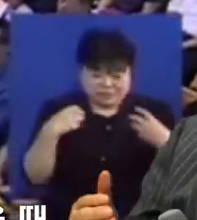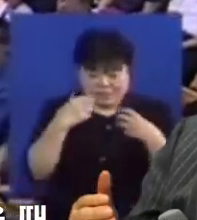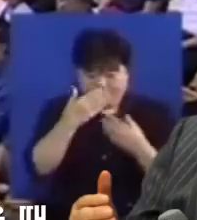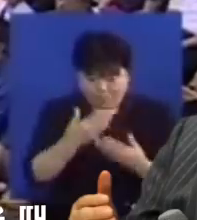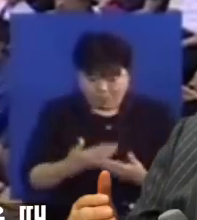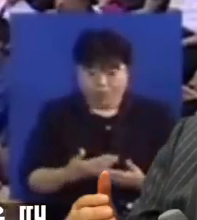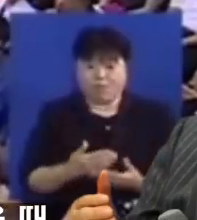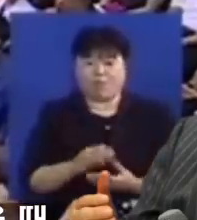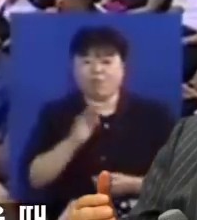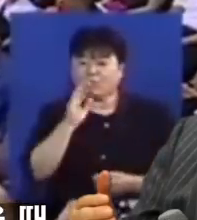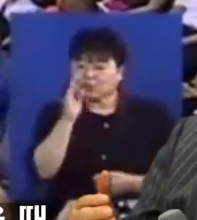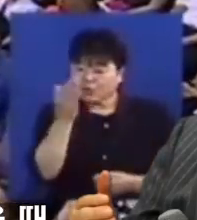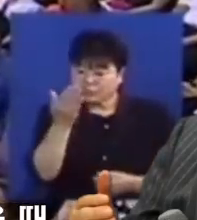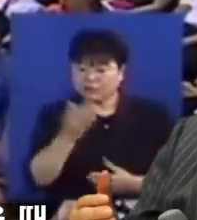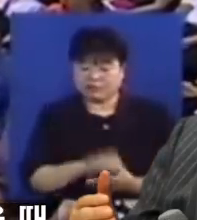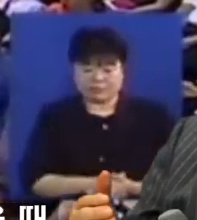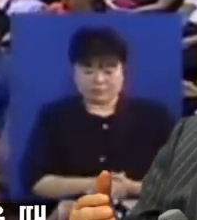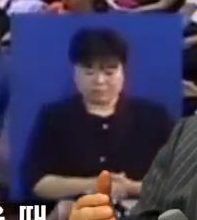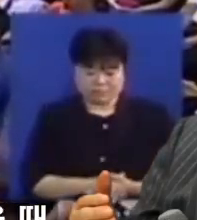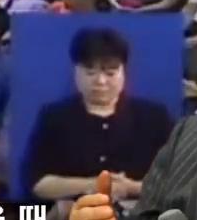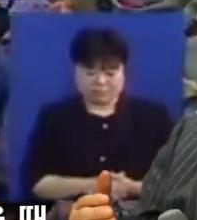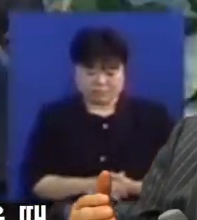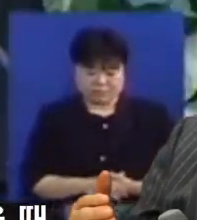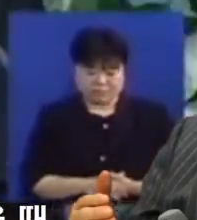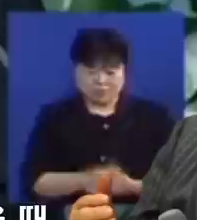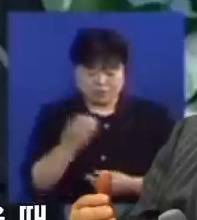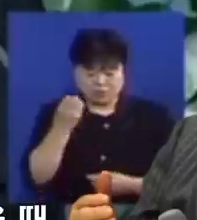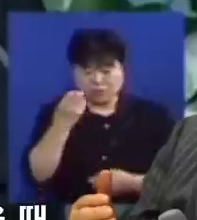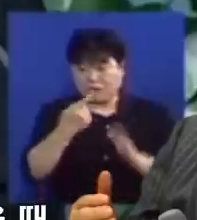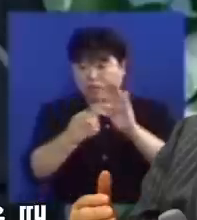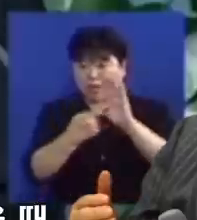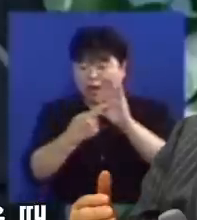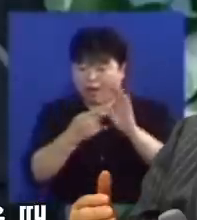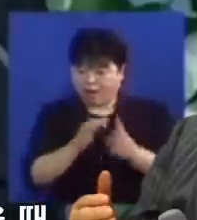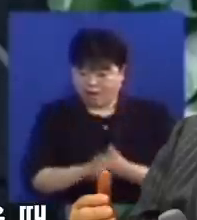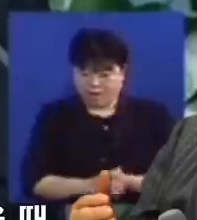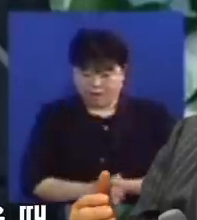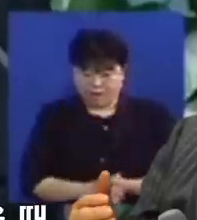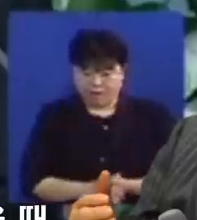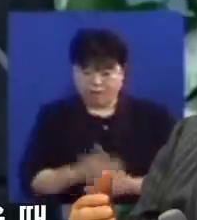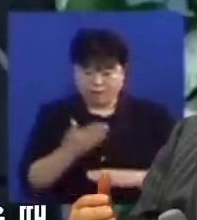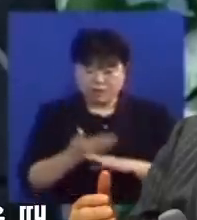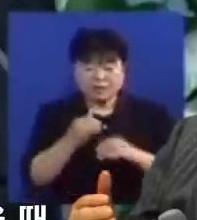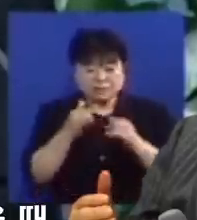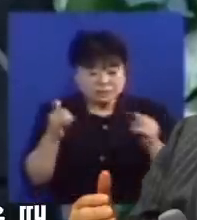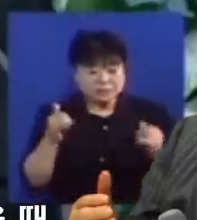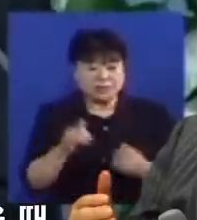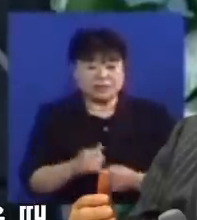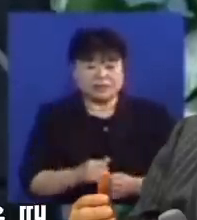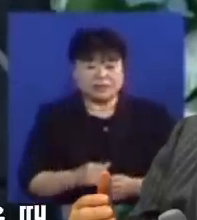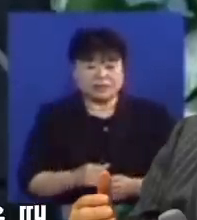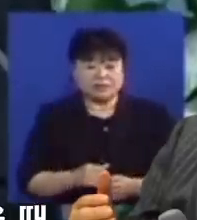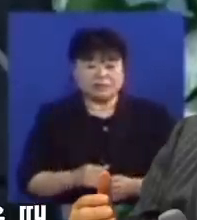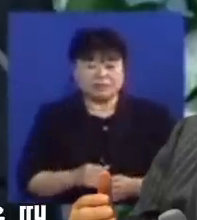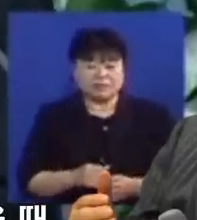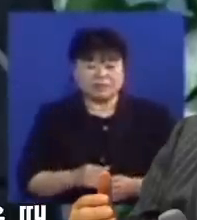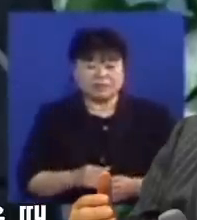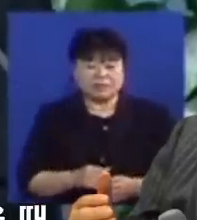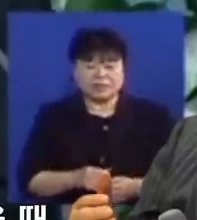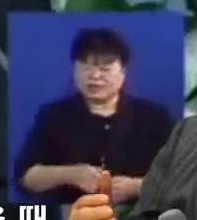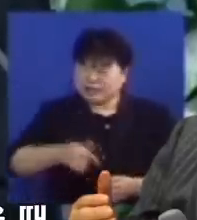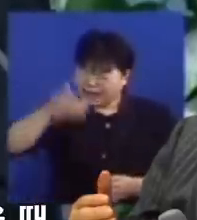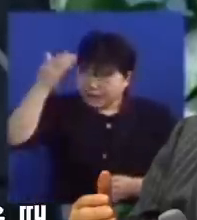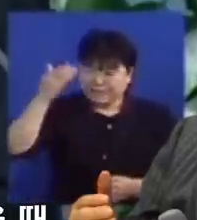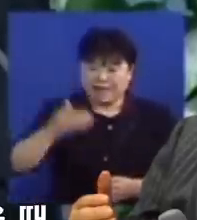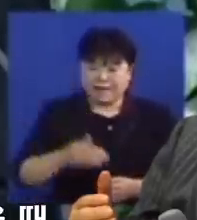대통령 비서관이 되었다는 신문인 보고를 보았었습니다. 다른 사람보다도 내가 왜 감동을 느끼냐면 나는 그